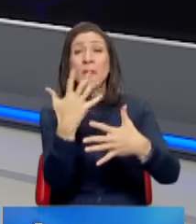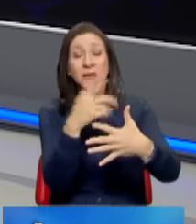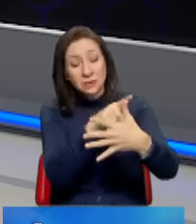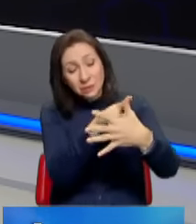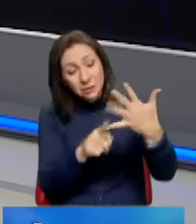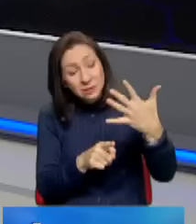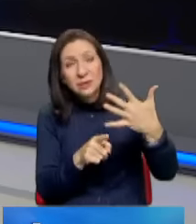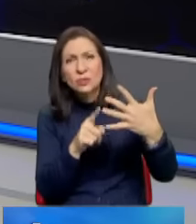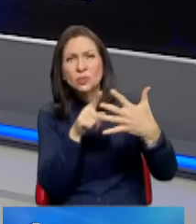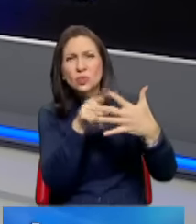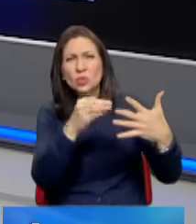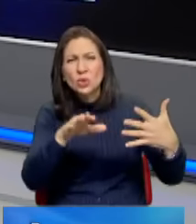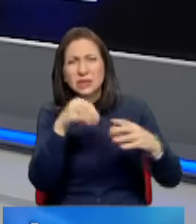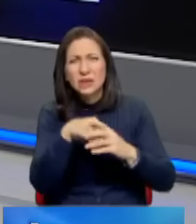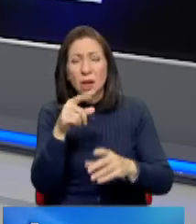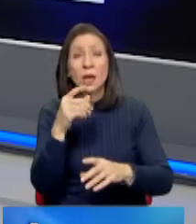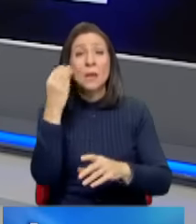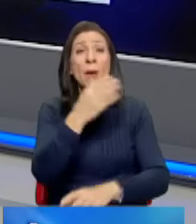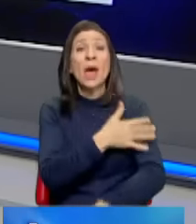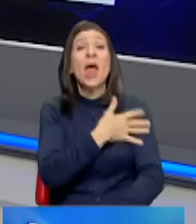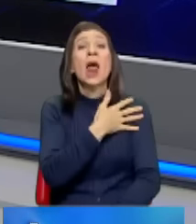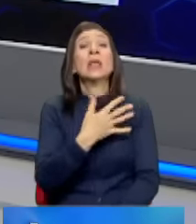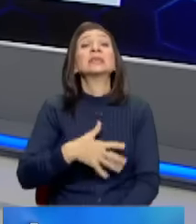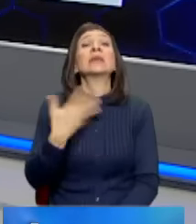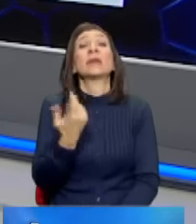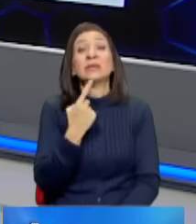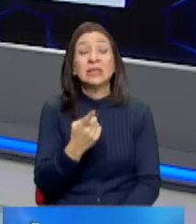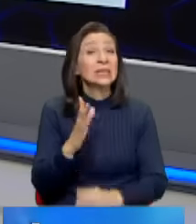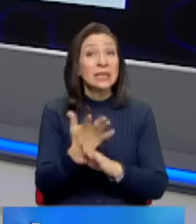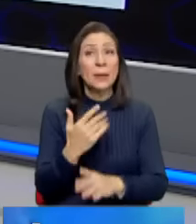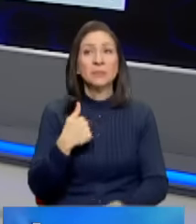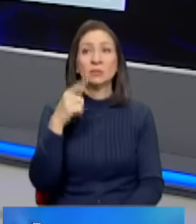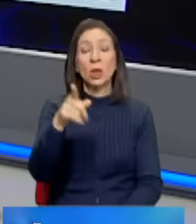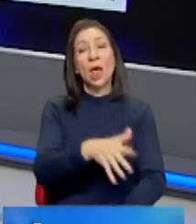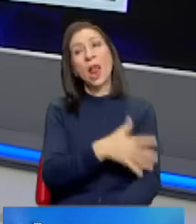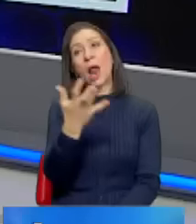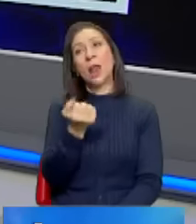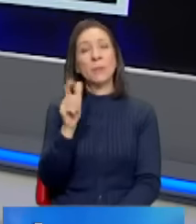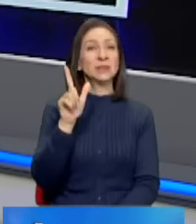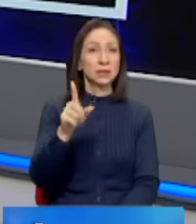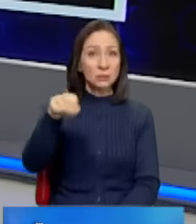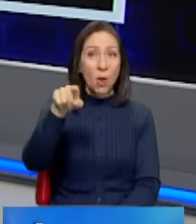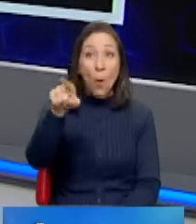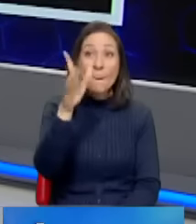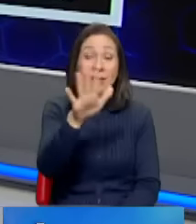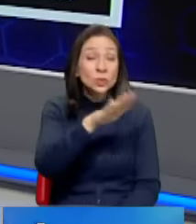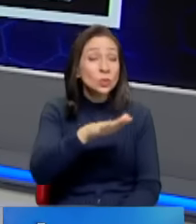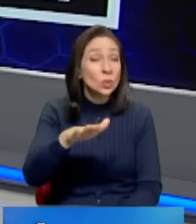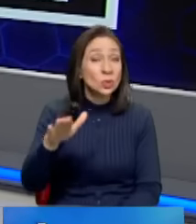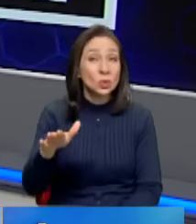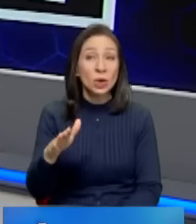için bunu söylüyor. İmam helallik isteme dedik çünkü aslında bizim onlardan helallik istememiz lazım. Biz o 5